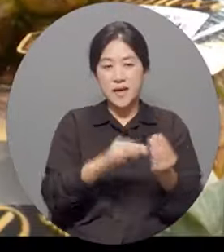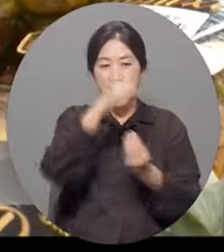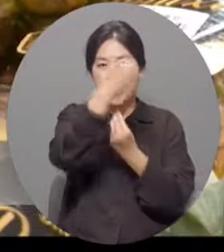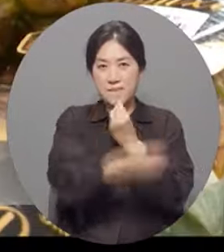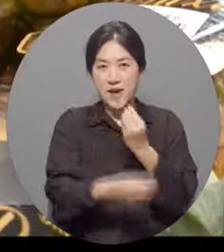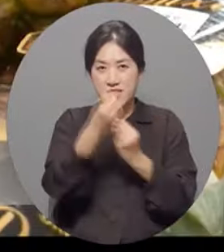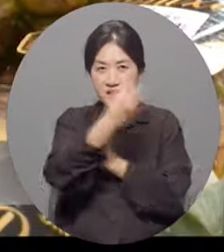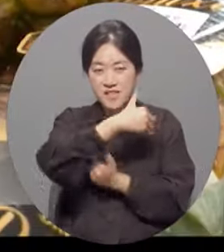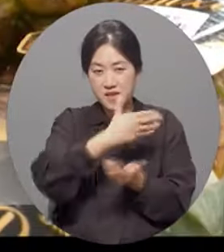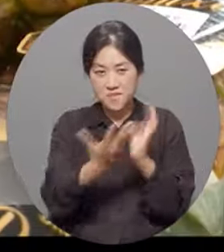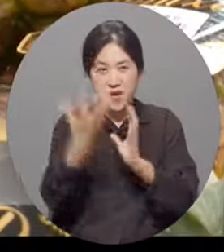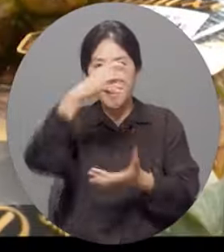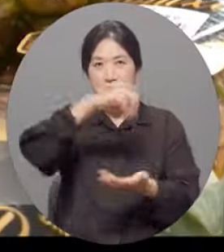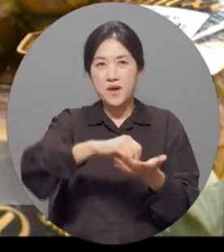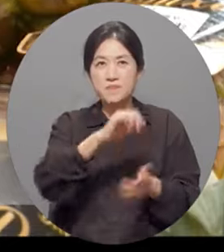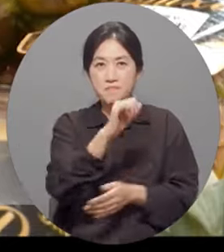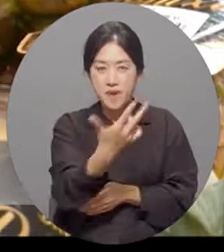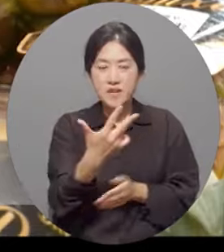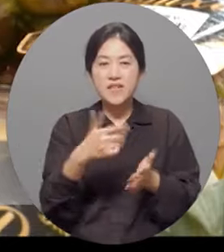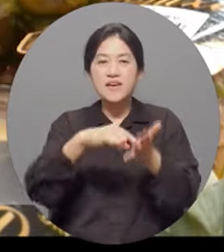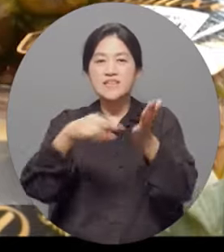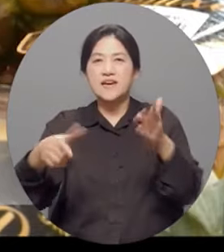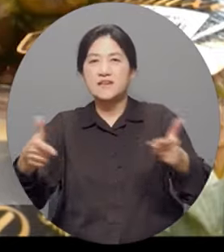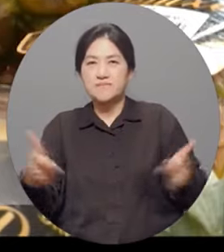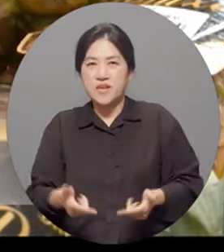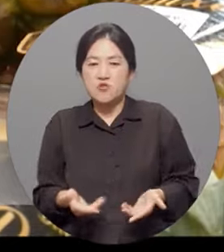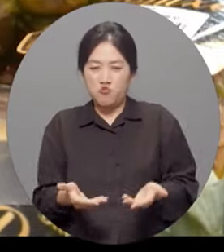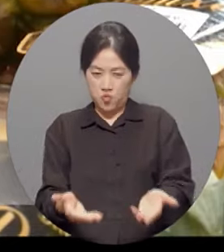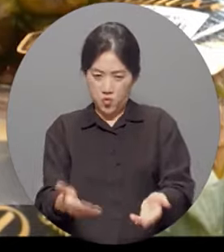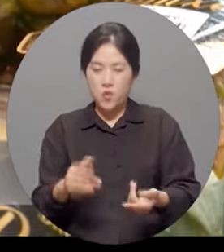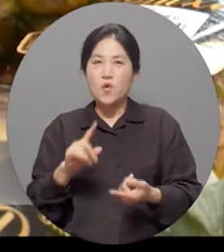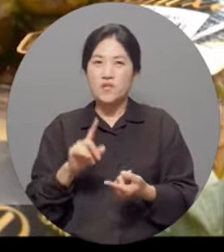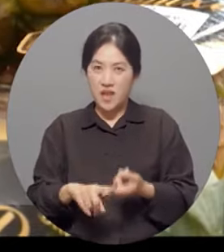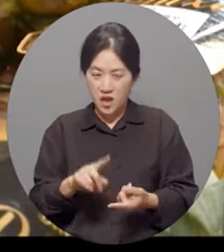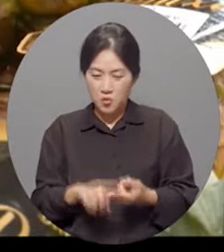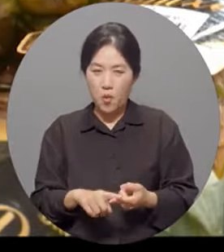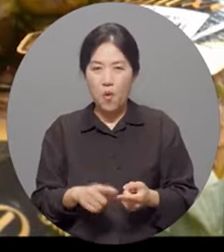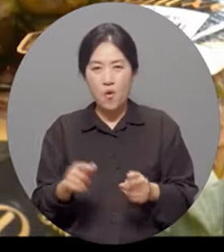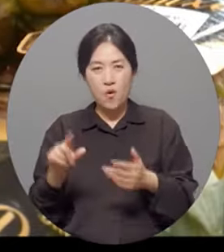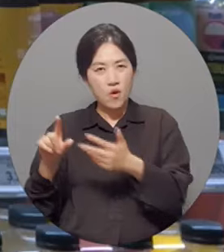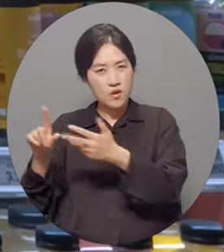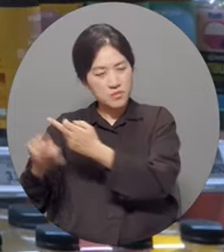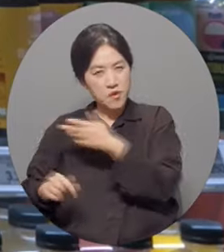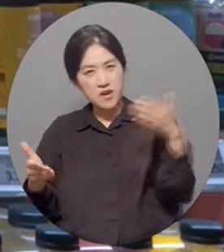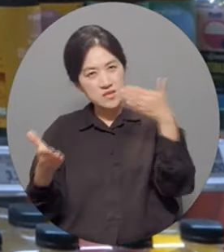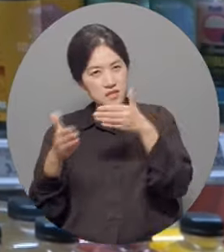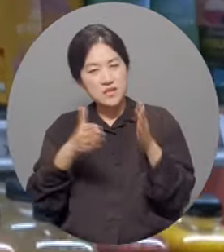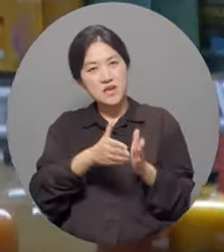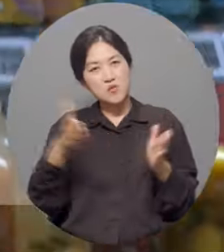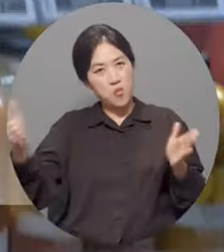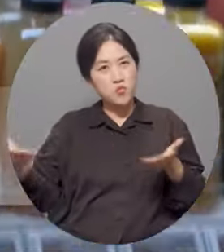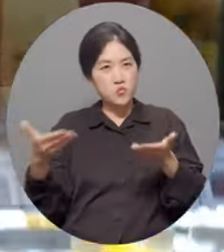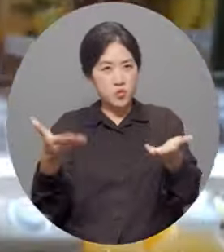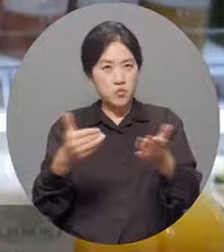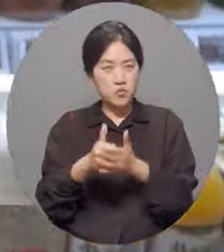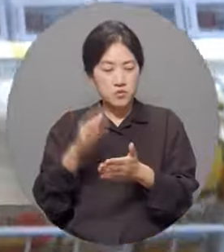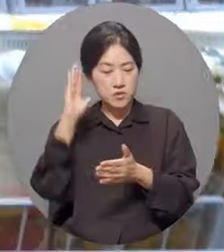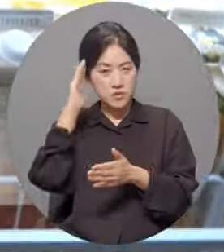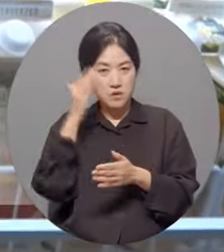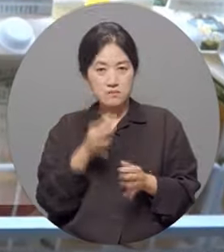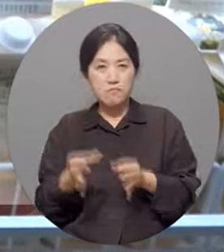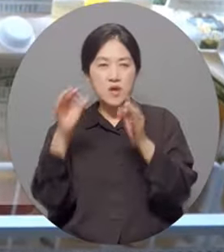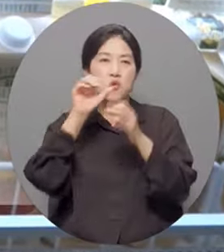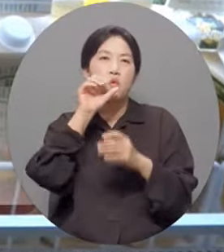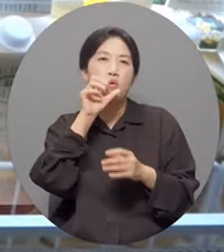수입과일 28종에 대해 할당 관세를 낮추는 걸 하반기까지 연장하기로 했습니다. 또 최근 가격이 급등한 오렌지와